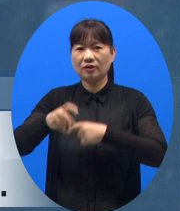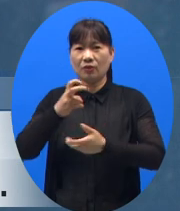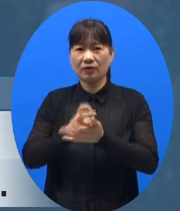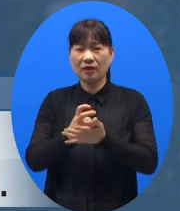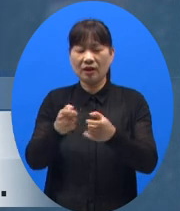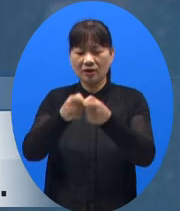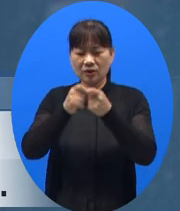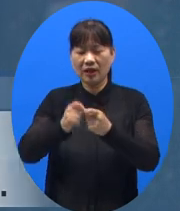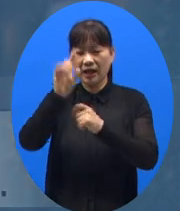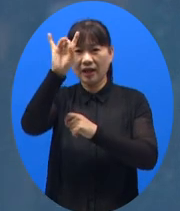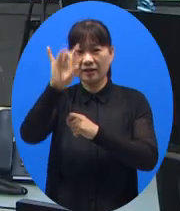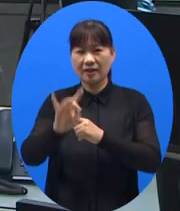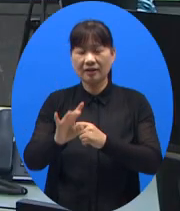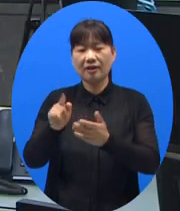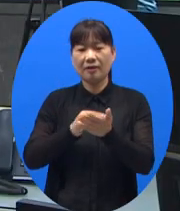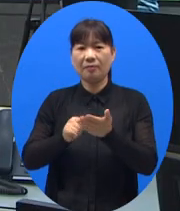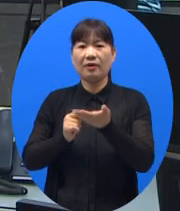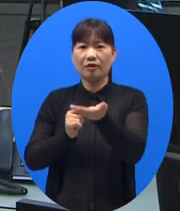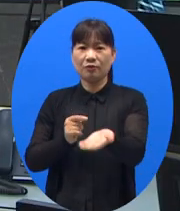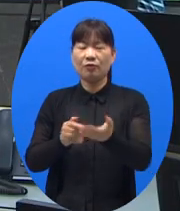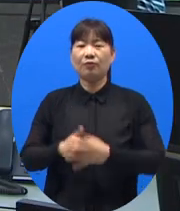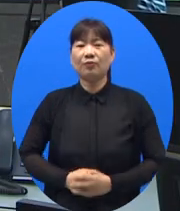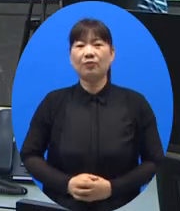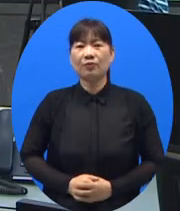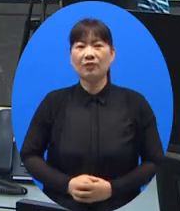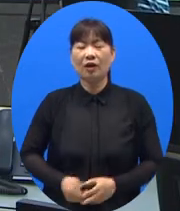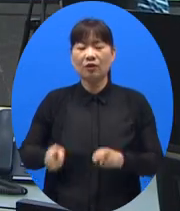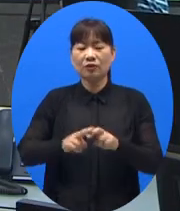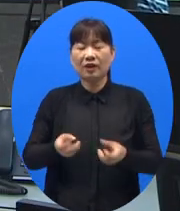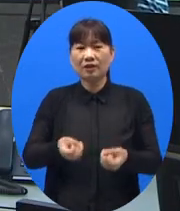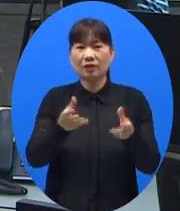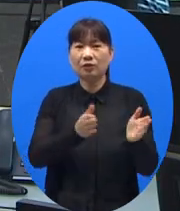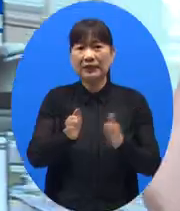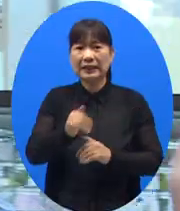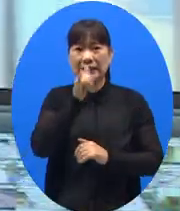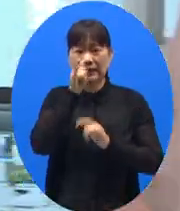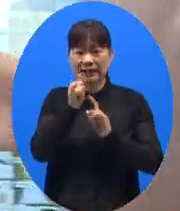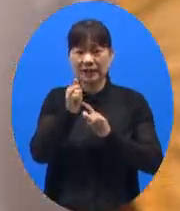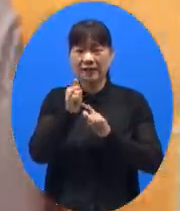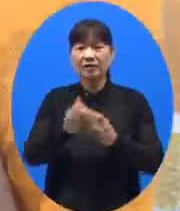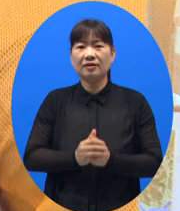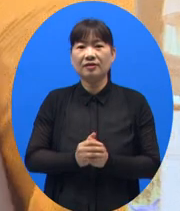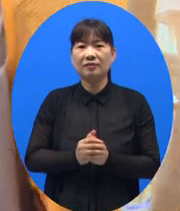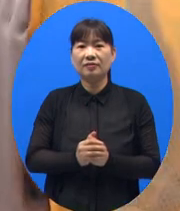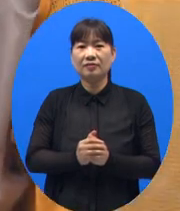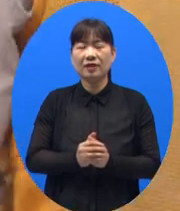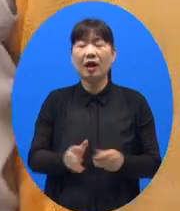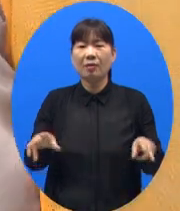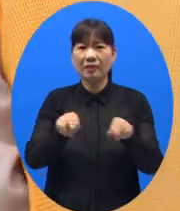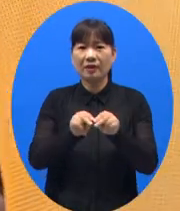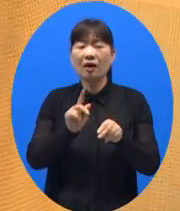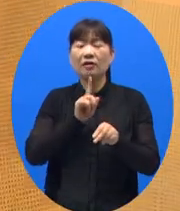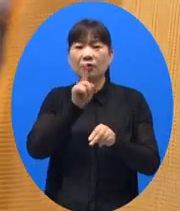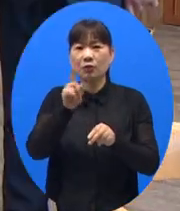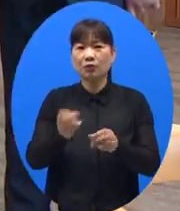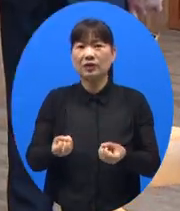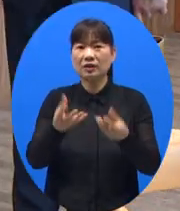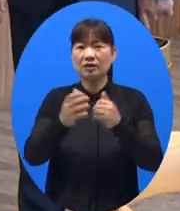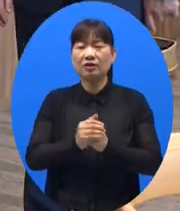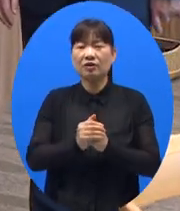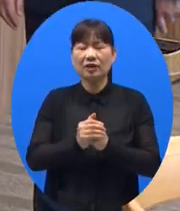차근차근 갚아나가겠습니다. 당초 취임 행사로 계획됐던 맞선 신고식은 조만간 타운홀 형식으로